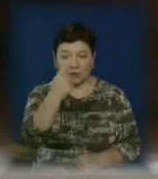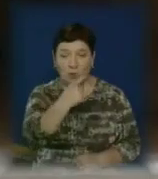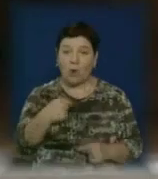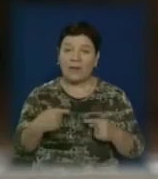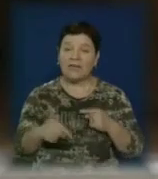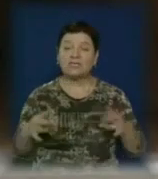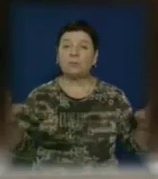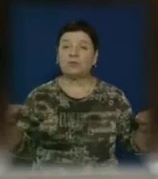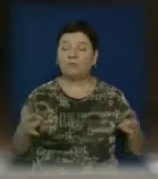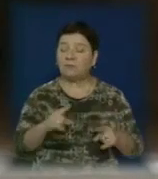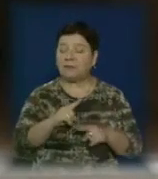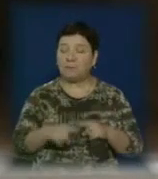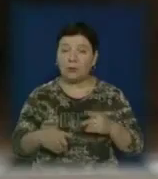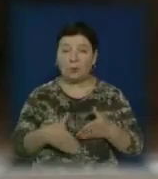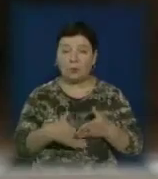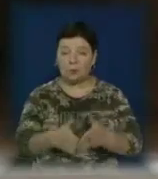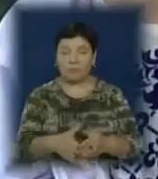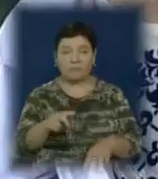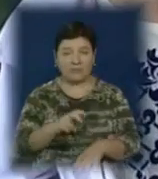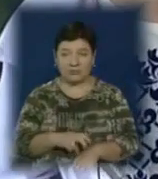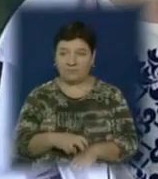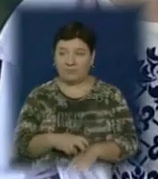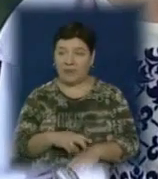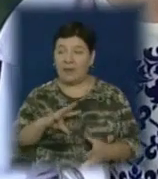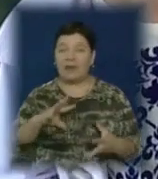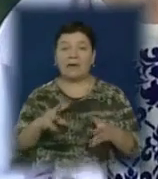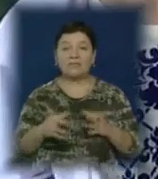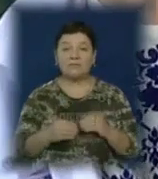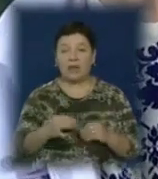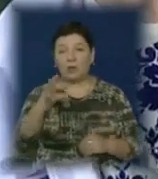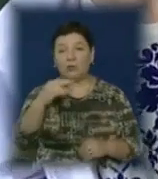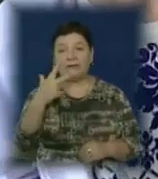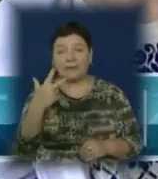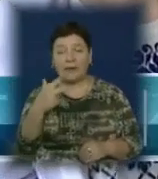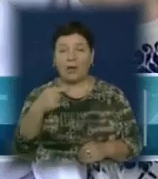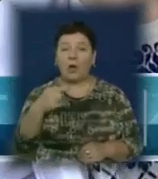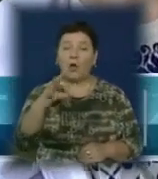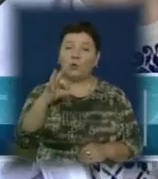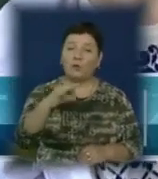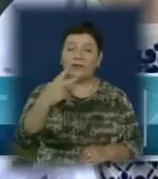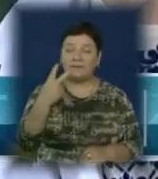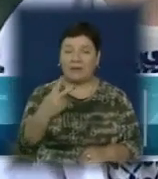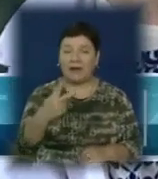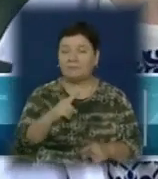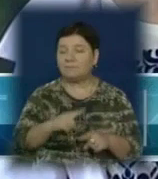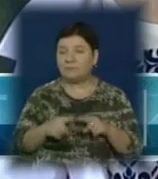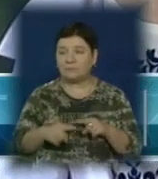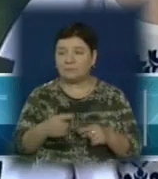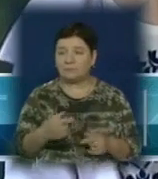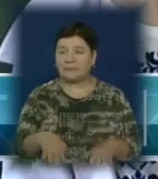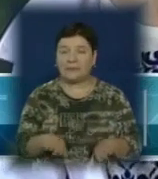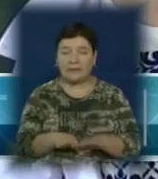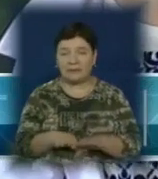Інша потребує термінової допомоги медиків. Результати де 0,3-0,2, і вони потребують негайної корекції, може навіть